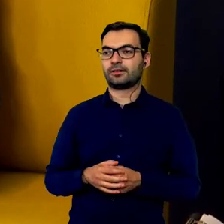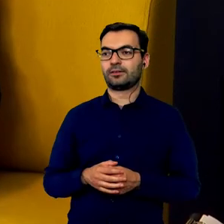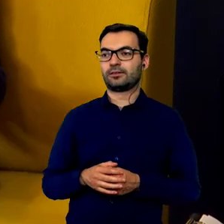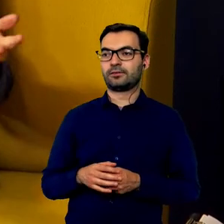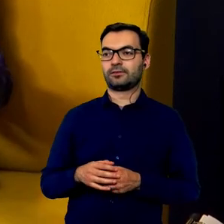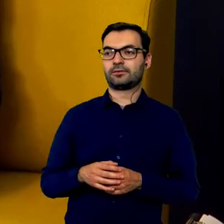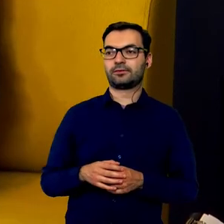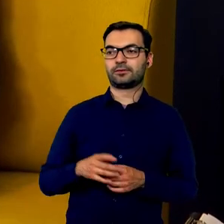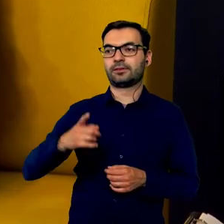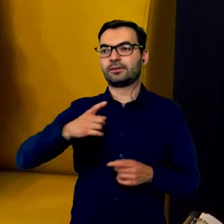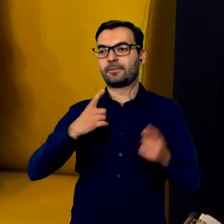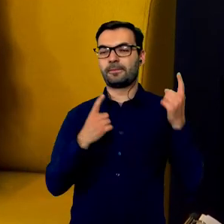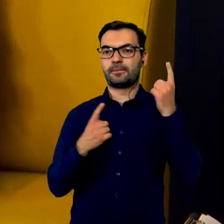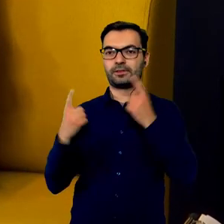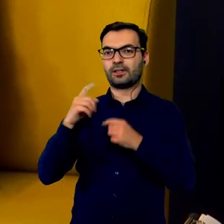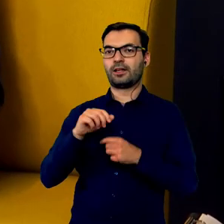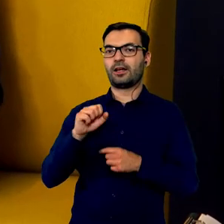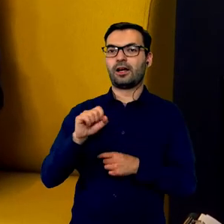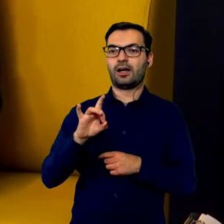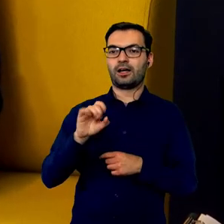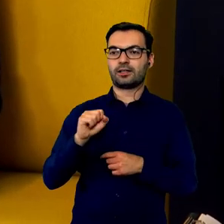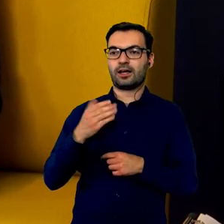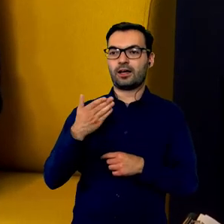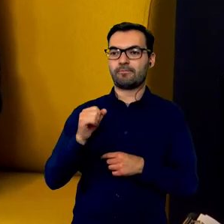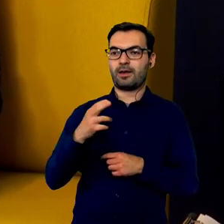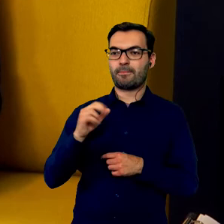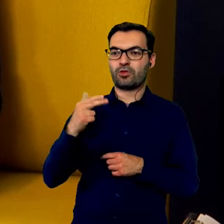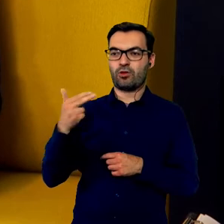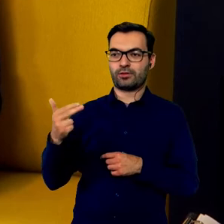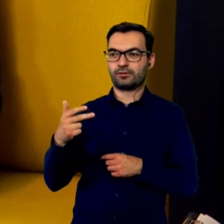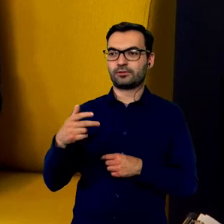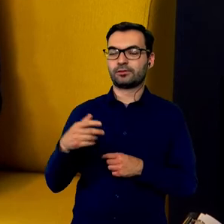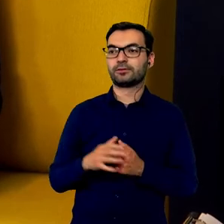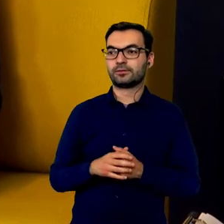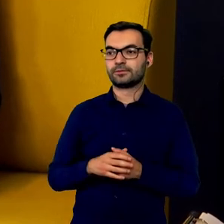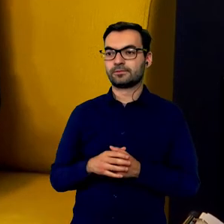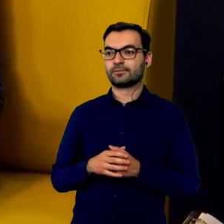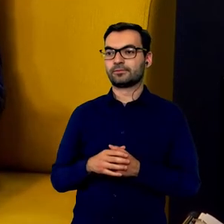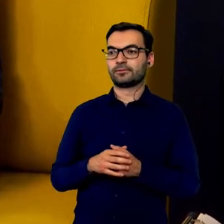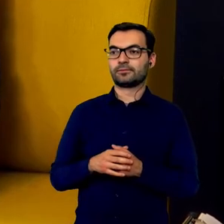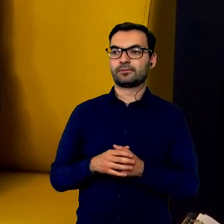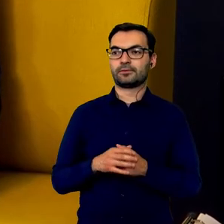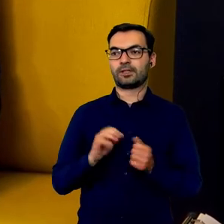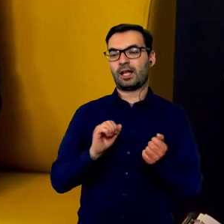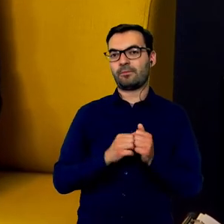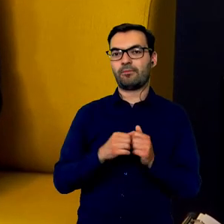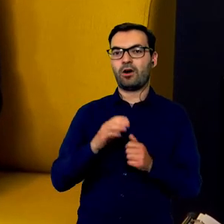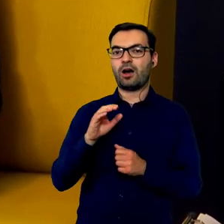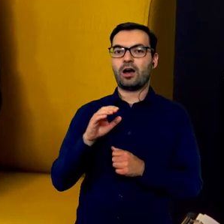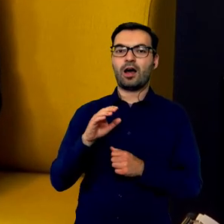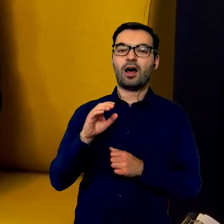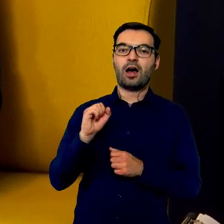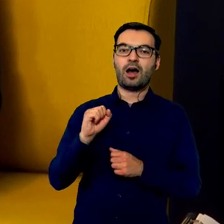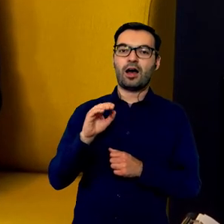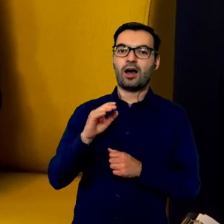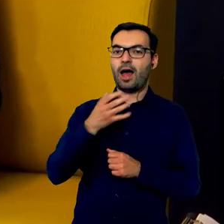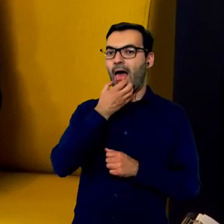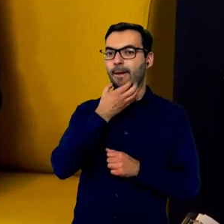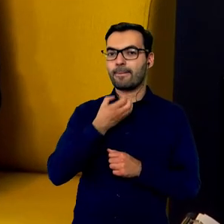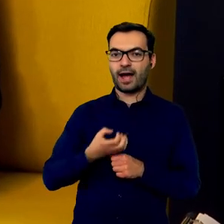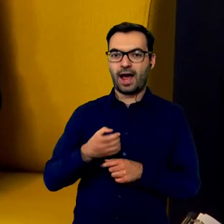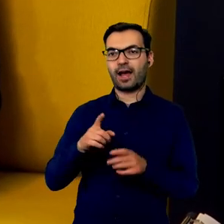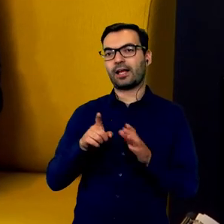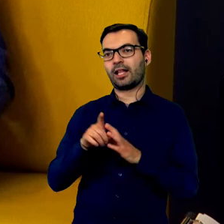Składamy w ofierze, bo myślałam o Agamenonie, który Figenie składał w ofierze, czy Abraham Izaka. My też składamy